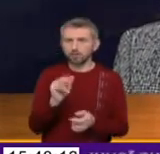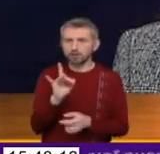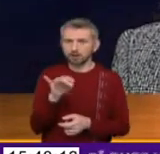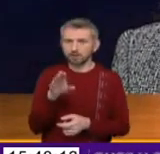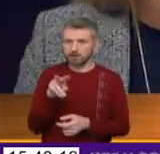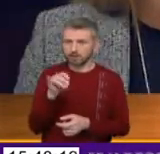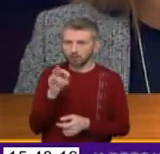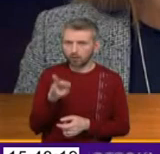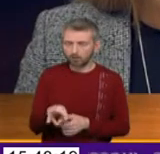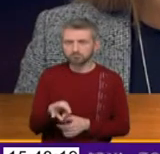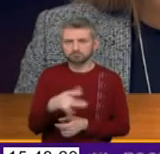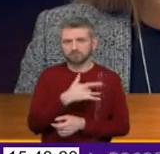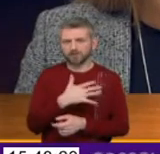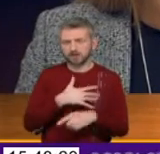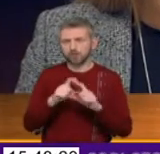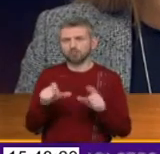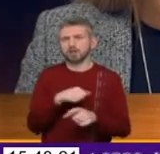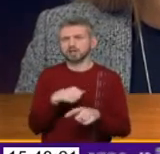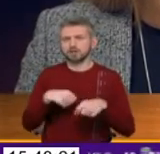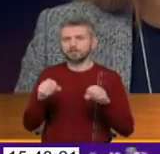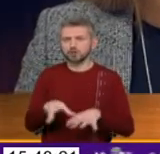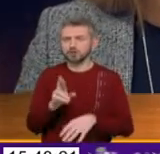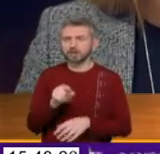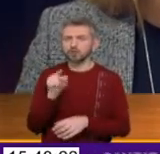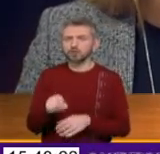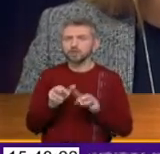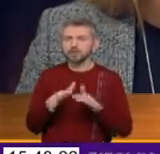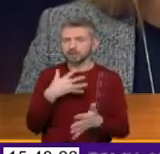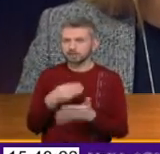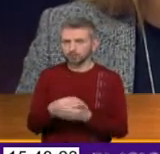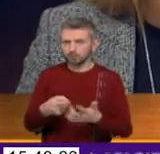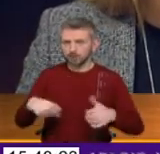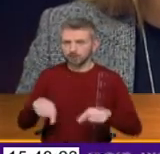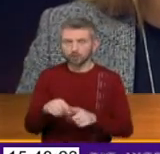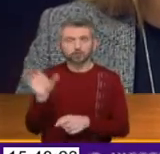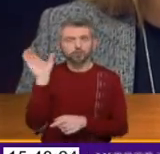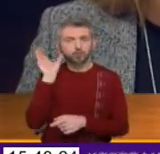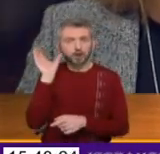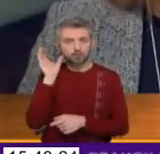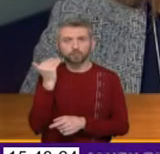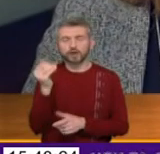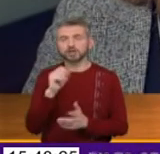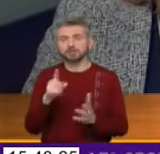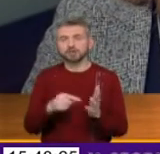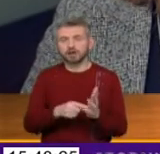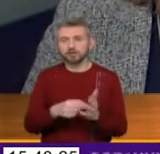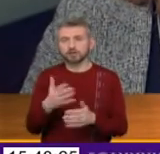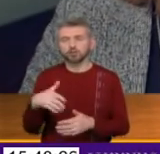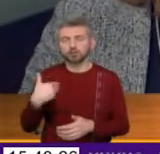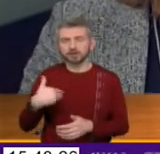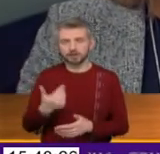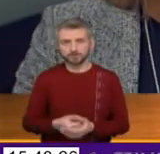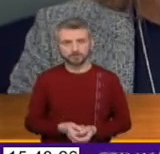так, монополіст, він самостійно вирішує, яким чином йому взагалі діяти на своєму ж ринку. Послухаємо ваше запитання ще. Добрий